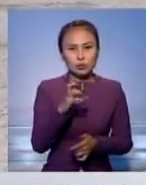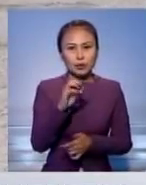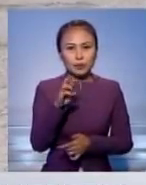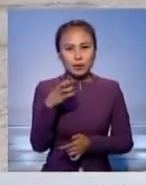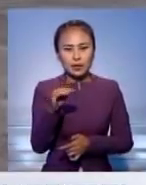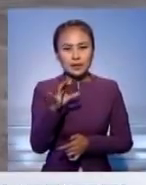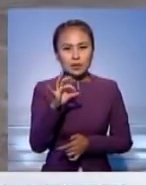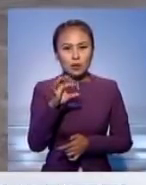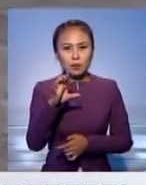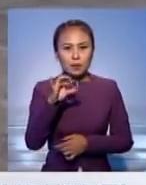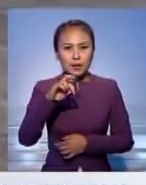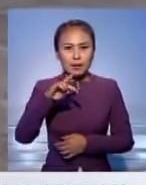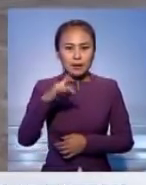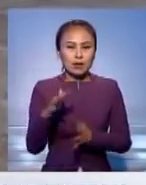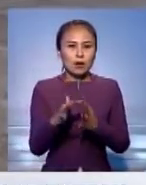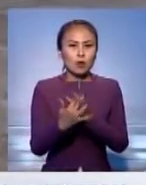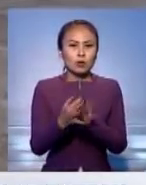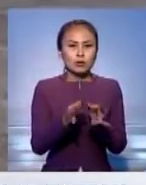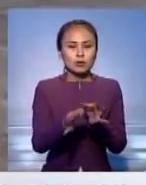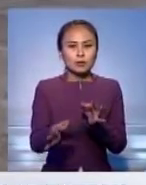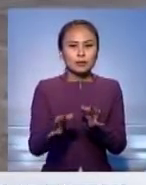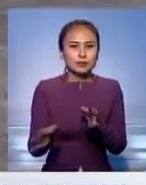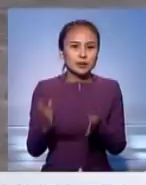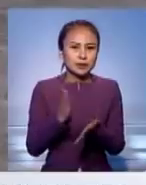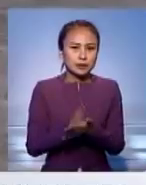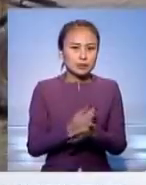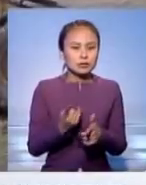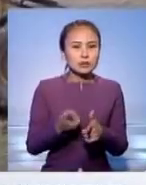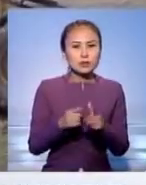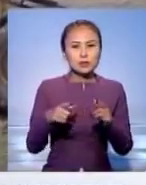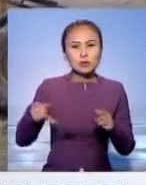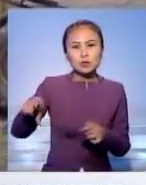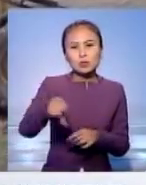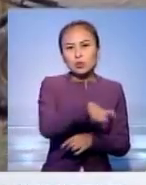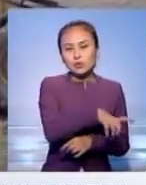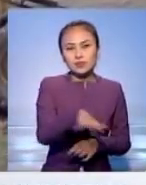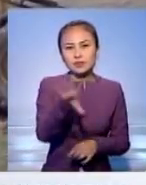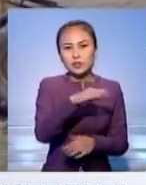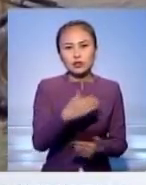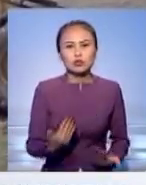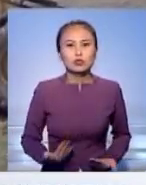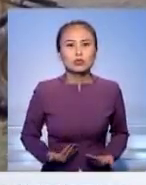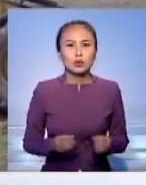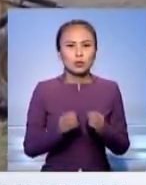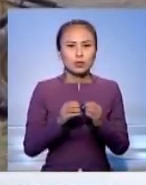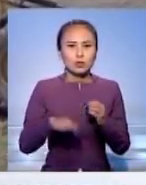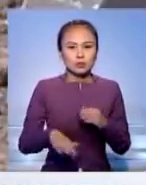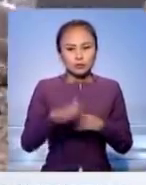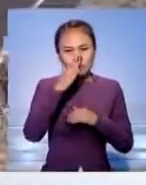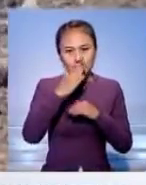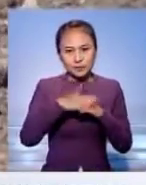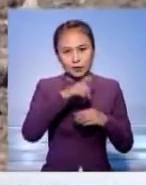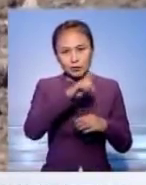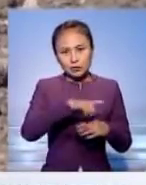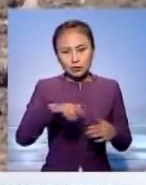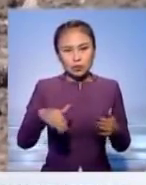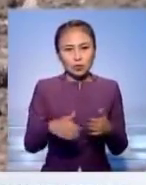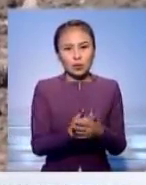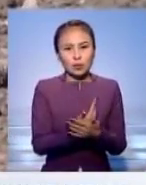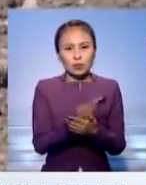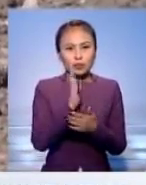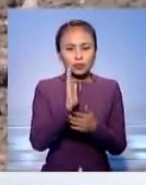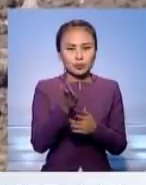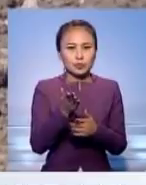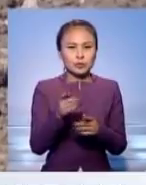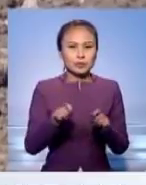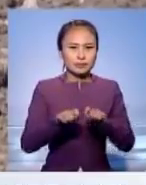Ақсу, Бөгенбай, Изобильное ауылдары орналасқан. Осылайша жол бойындағы елді мекендерде тұратын басаяғы 10 000-ға жуық халық енді жаңа жолдың